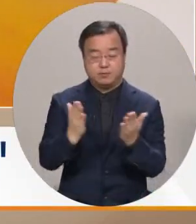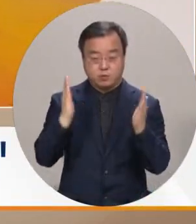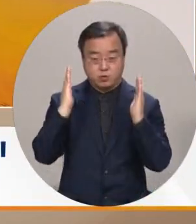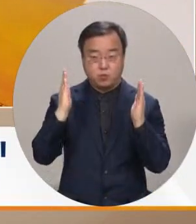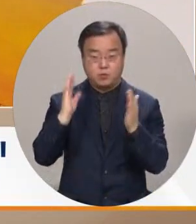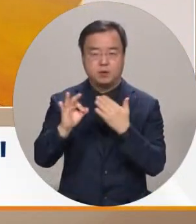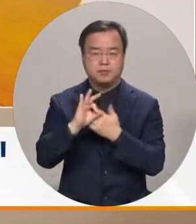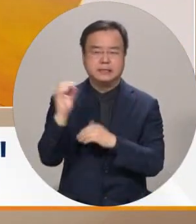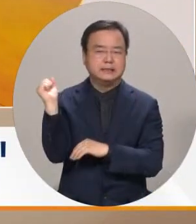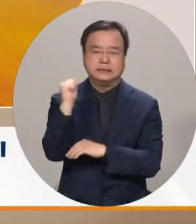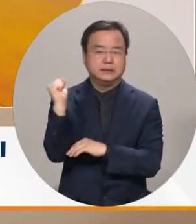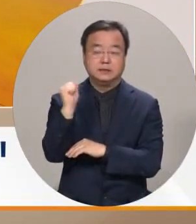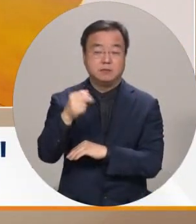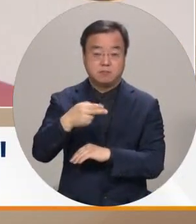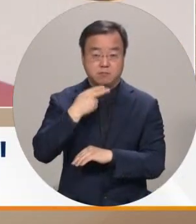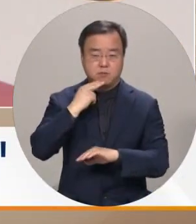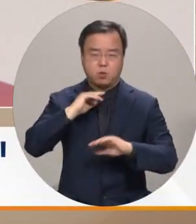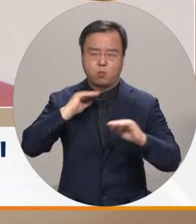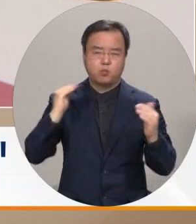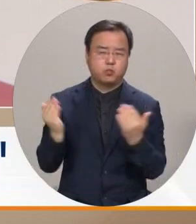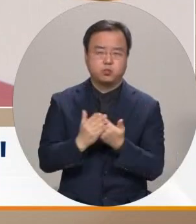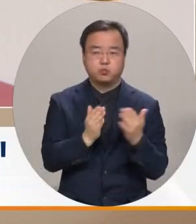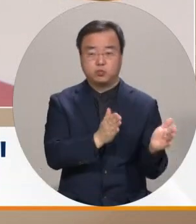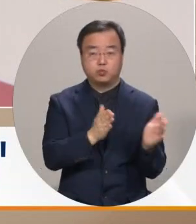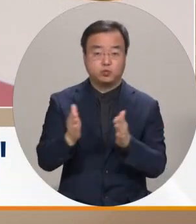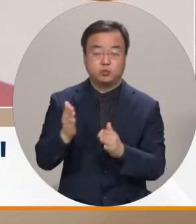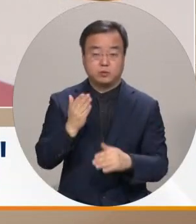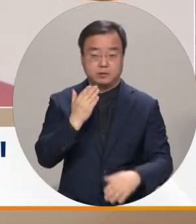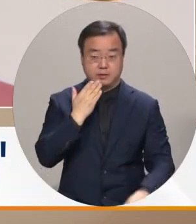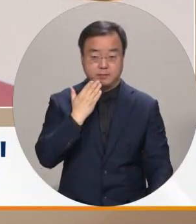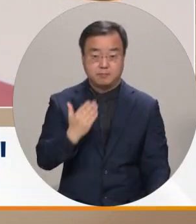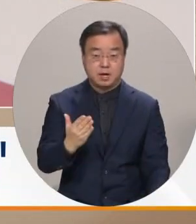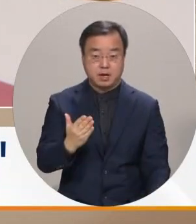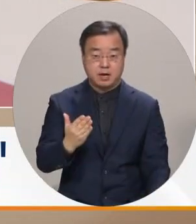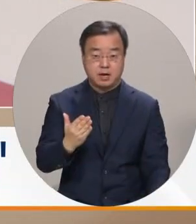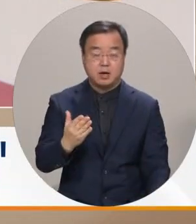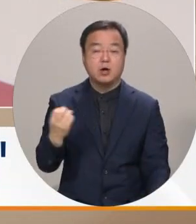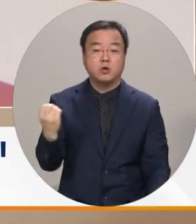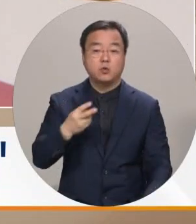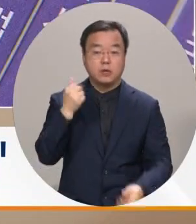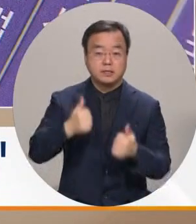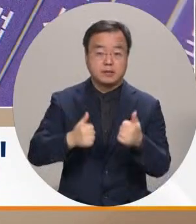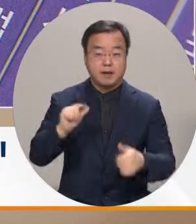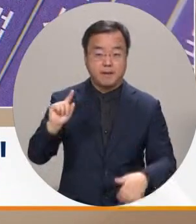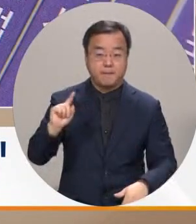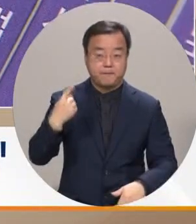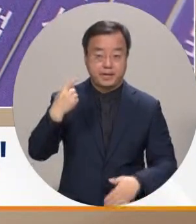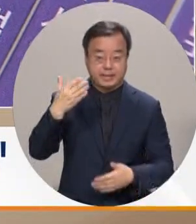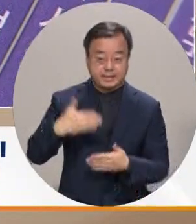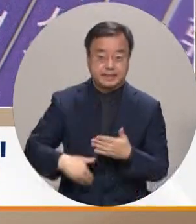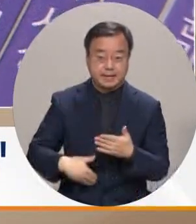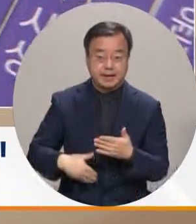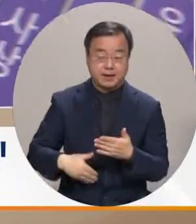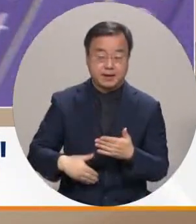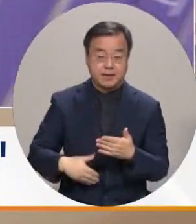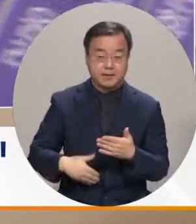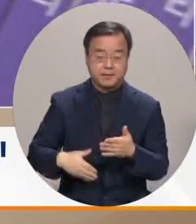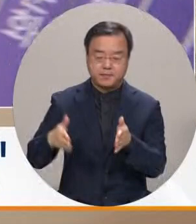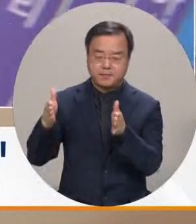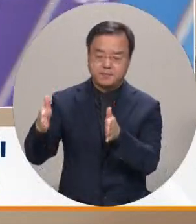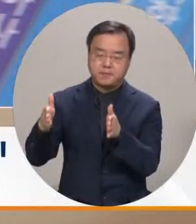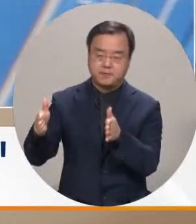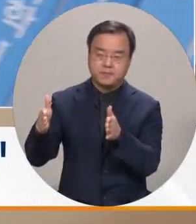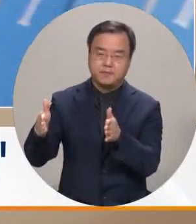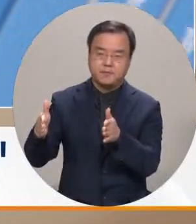없이 안정적으로 우리가 대비를 할 수가 있습니다 수능 100일 전이라고 하죠에 마지막이 어 한 덩어리가 되게